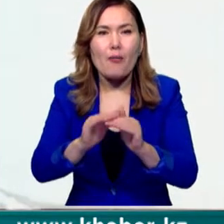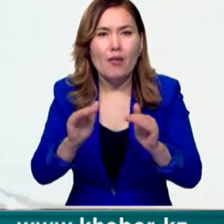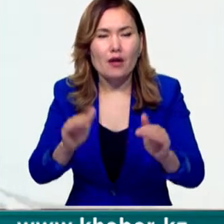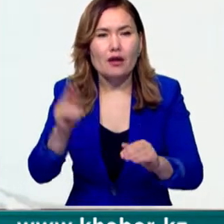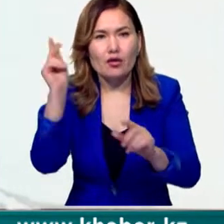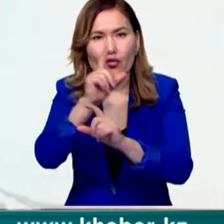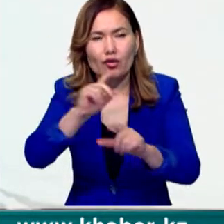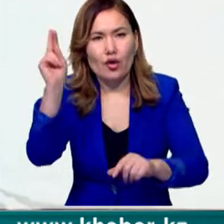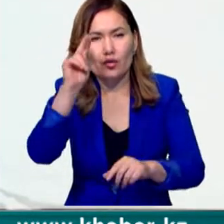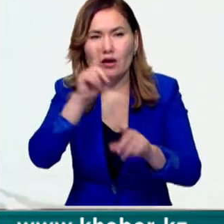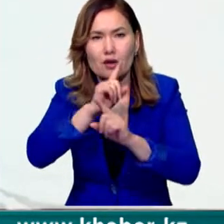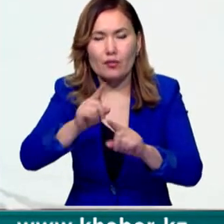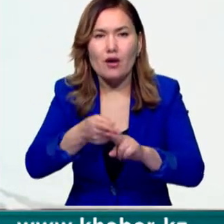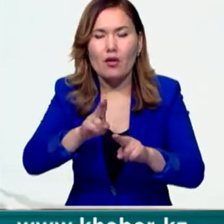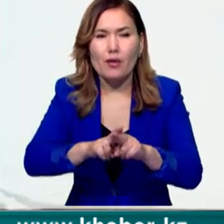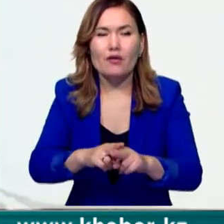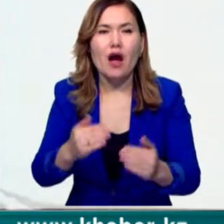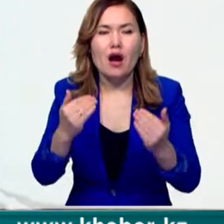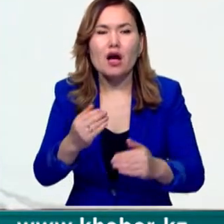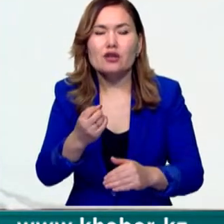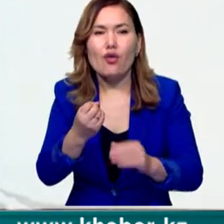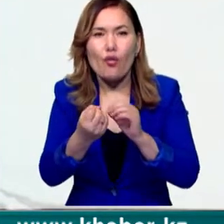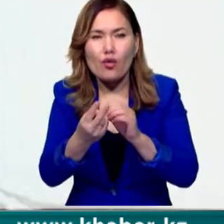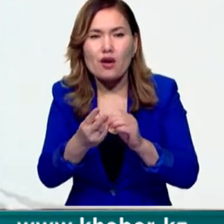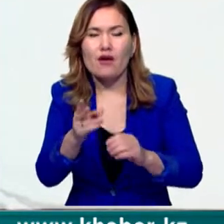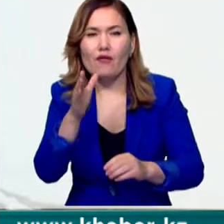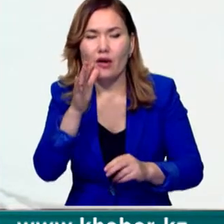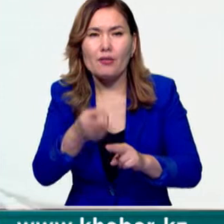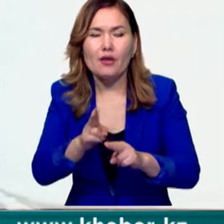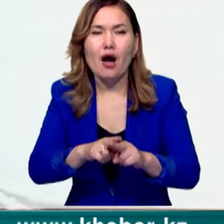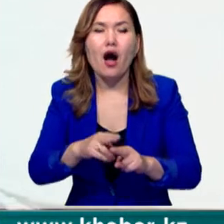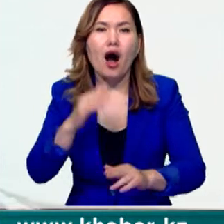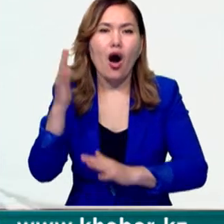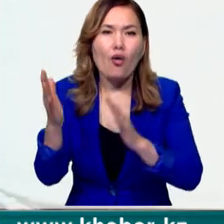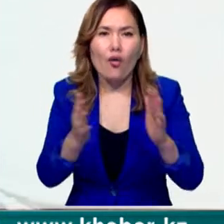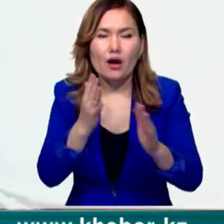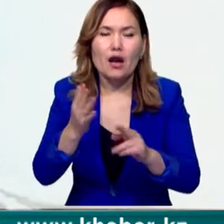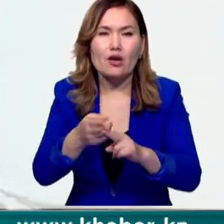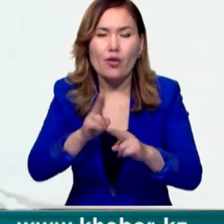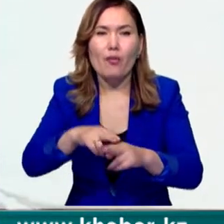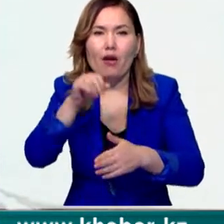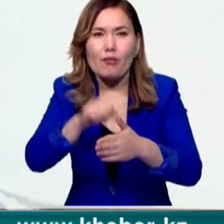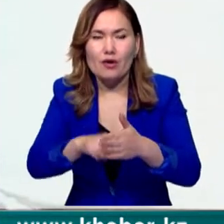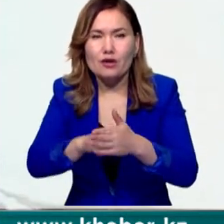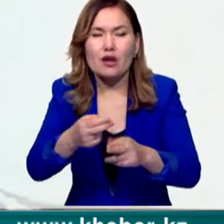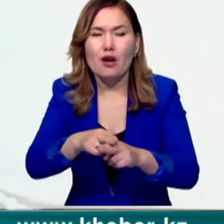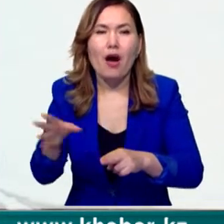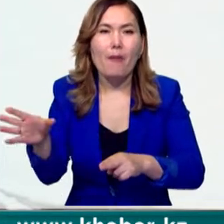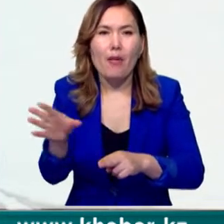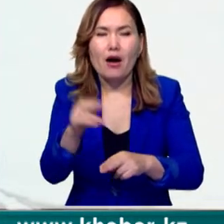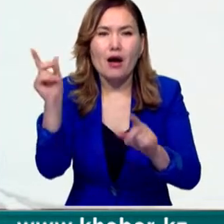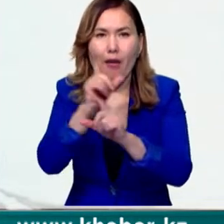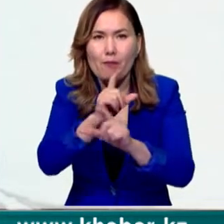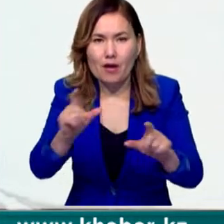хабарланған болатын. Қазір сағат 12, міне осы ауа райының қолайсыздығына байланысты 2-ші ауысымдағы барлық мектеп оқушылары